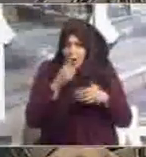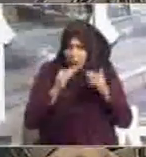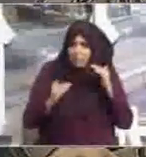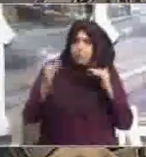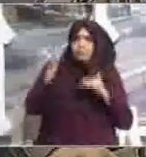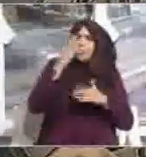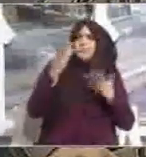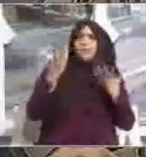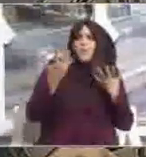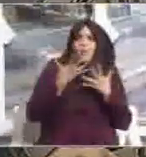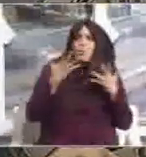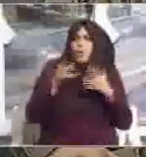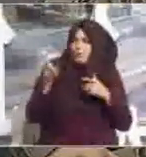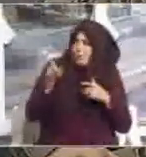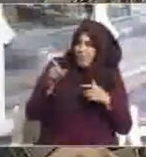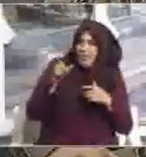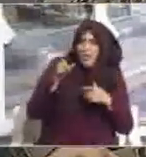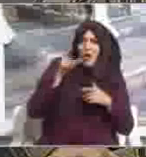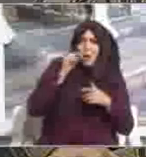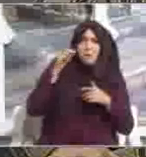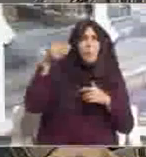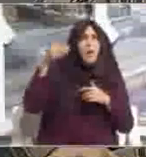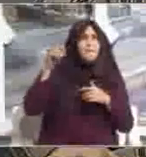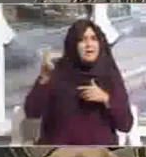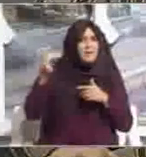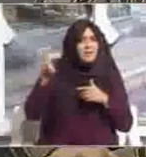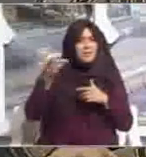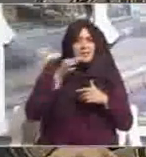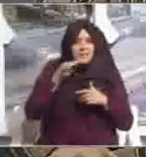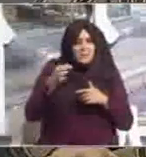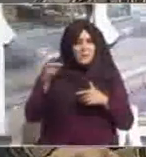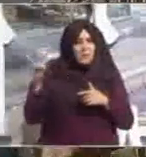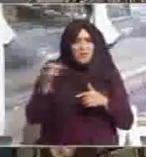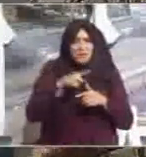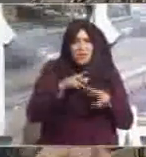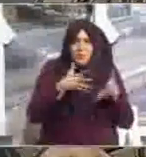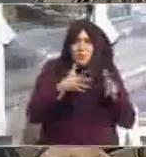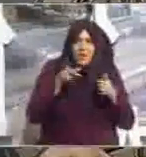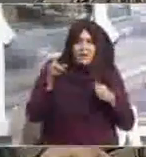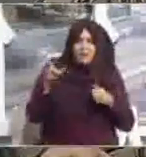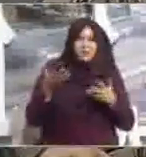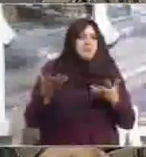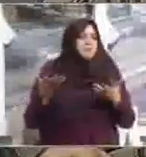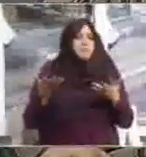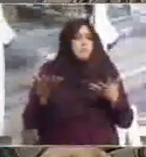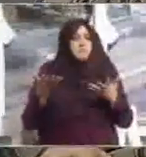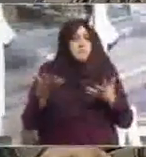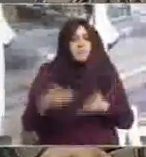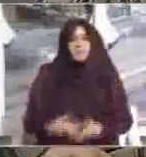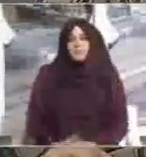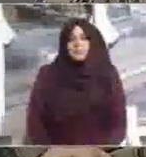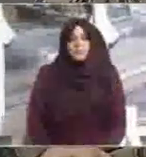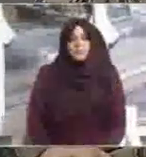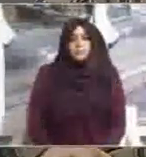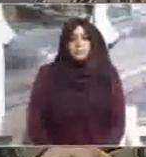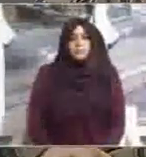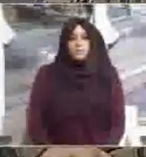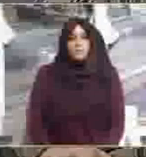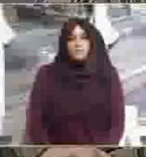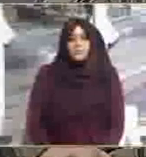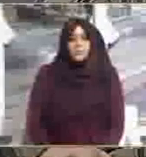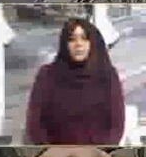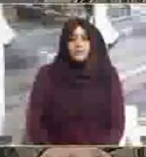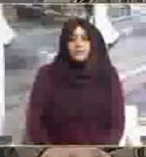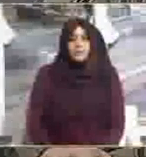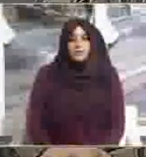قوي تبدل كاع ولا ضعيف عند اللي قلنا نقولوا وحقور وحقرنا ولا يترعدوا يروح يجيب له مال واعطاله. مالا جاو ليه